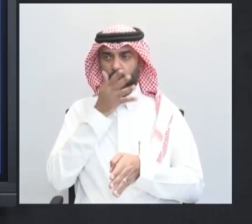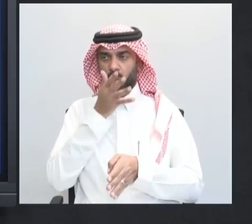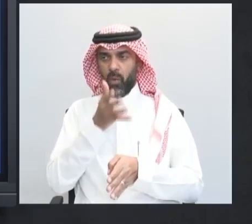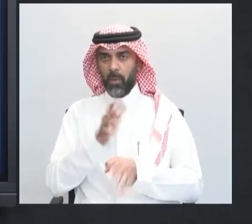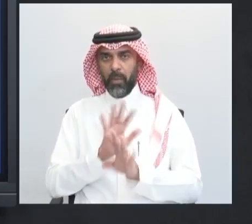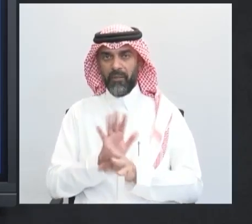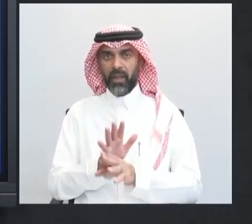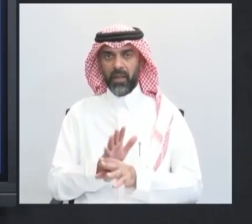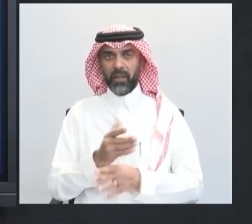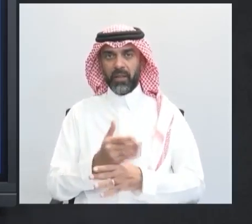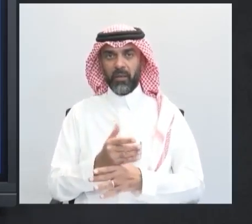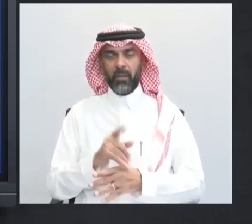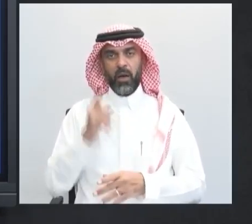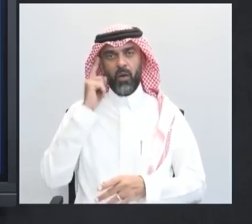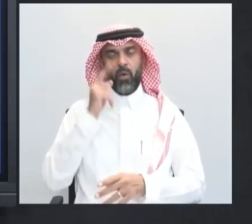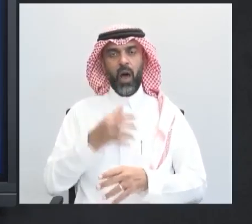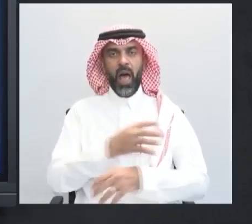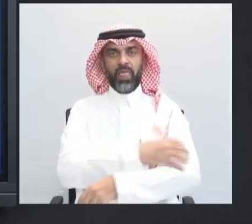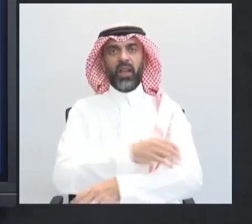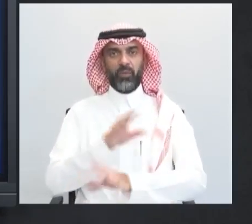عضلات تتحكم في هذا